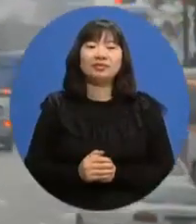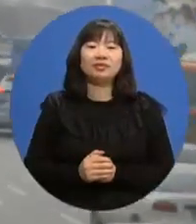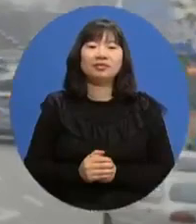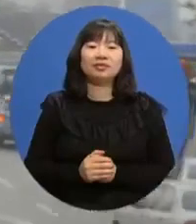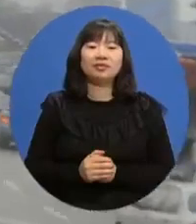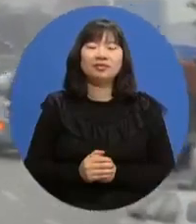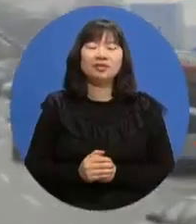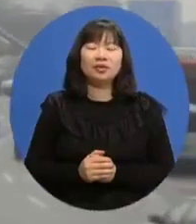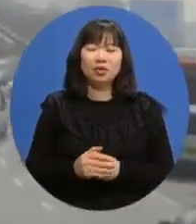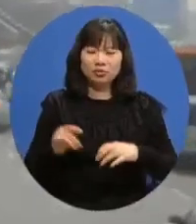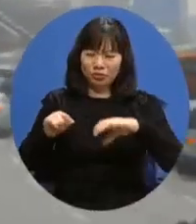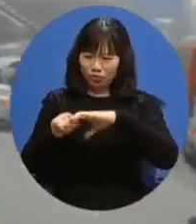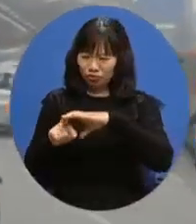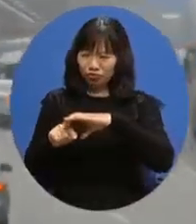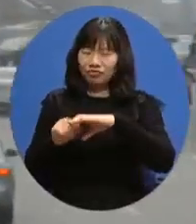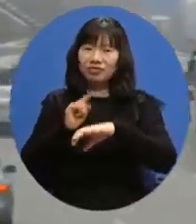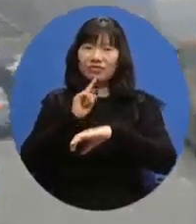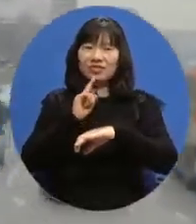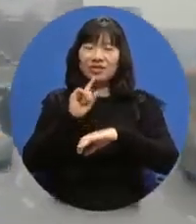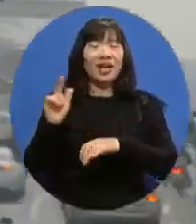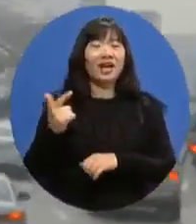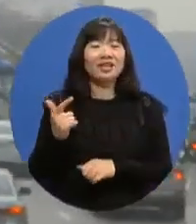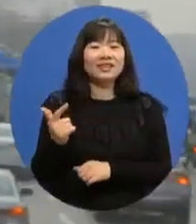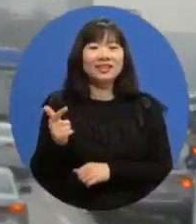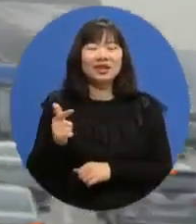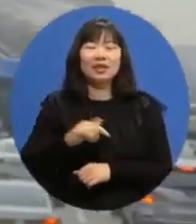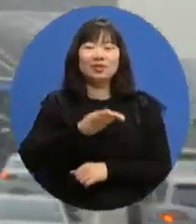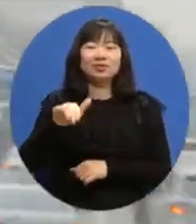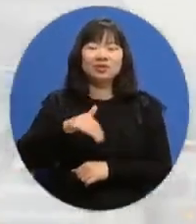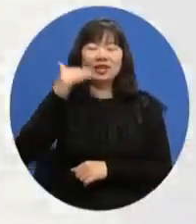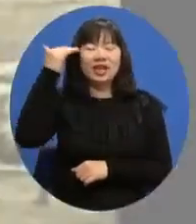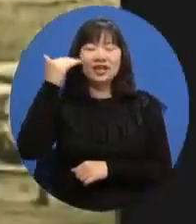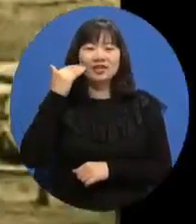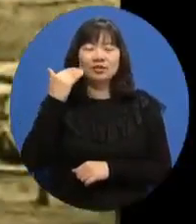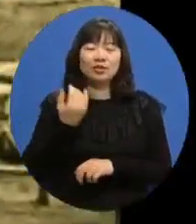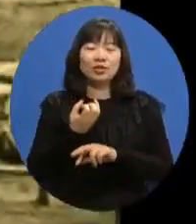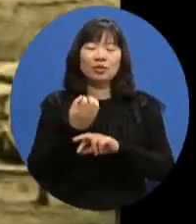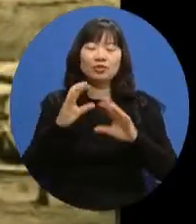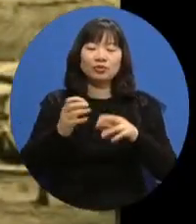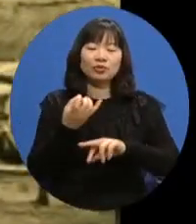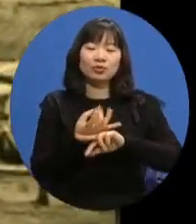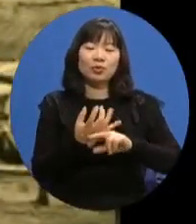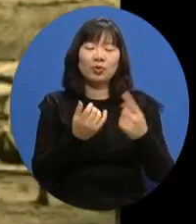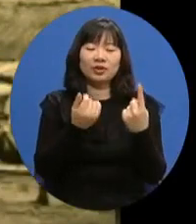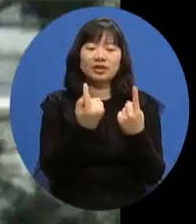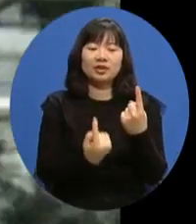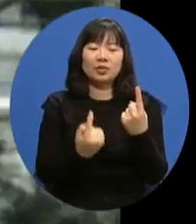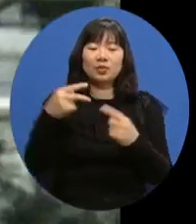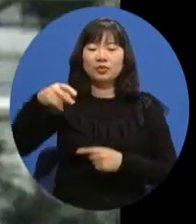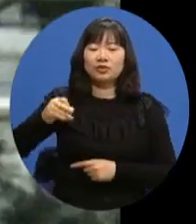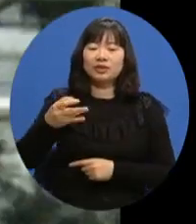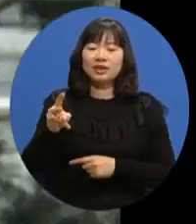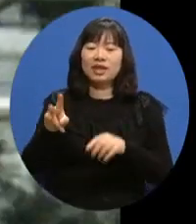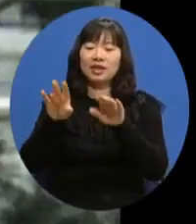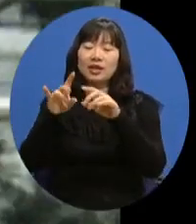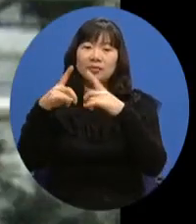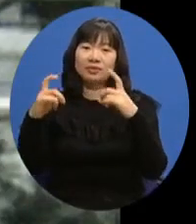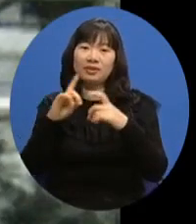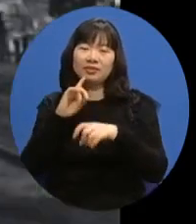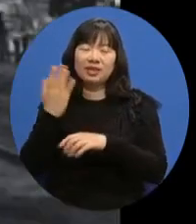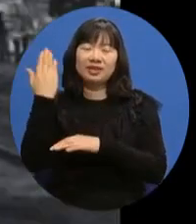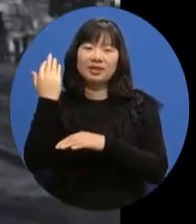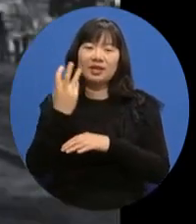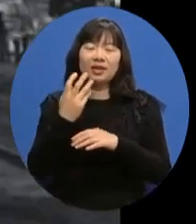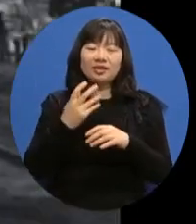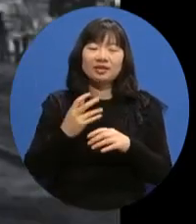뭐? 동굴? 아니야. 우리나라 국보 1호 숭례문이야. 옛날에 서울 들어오려면